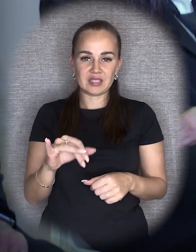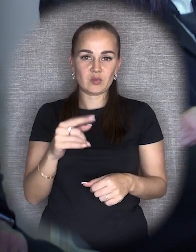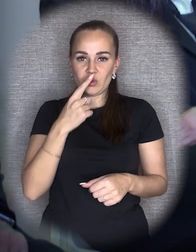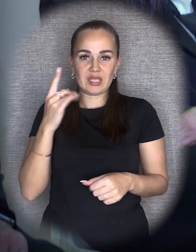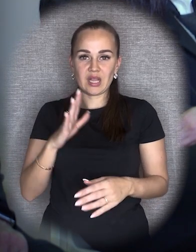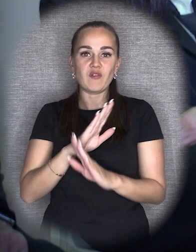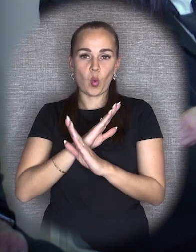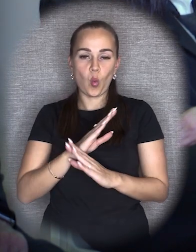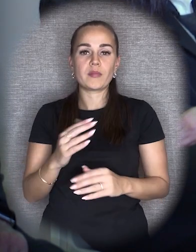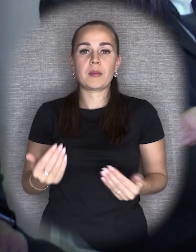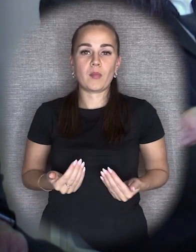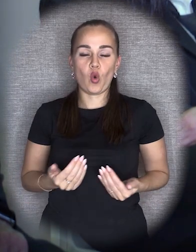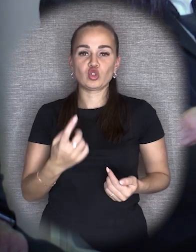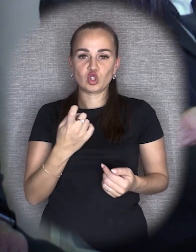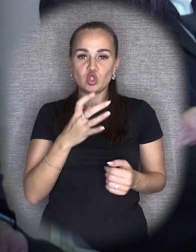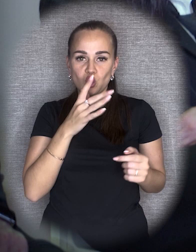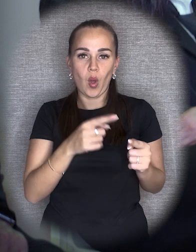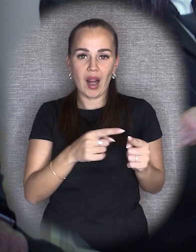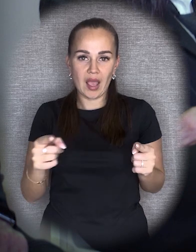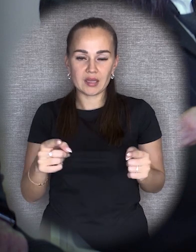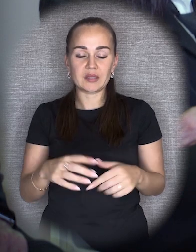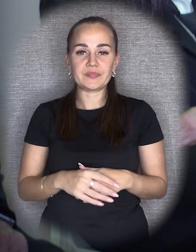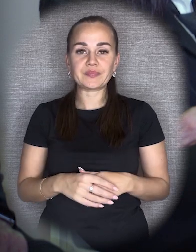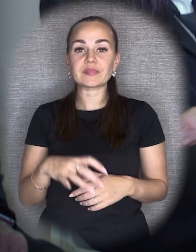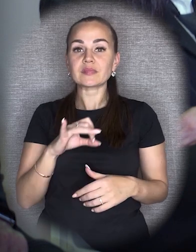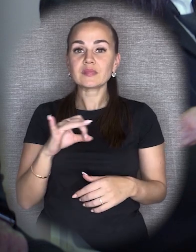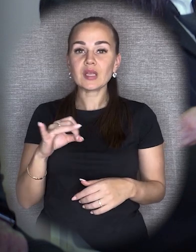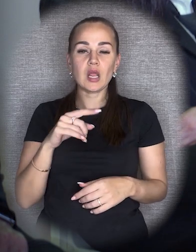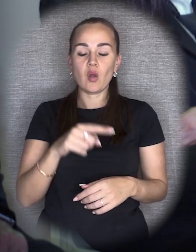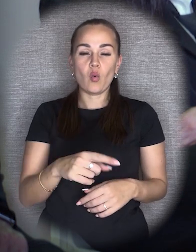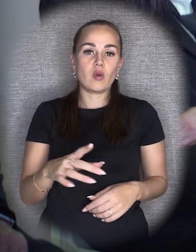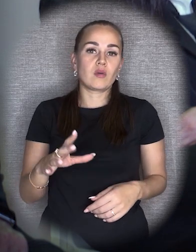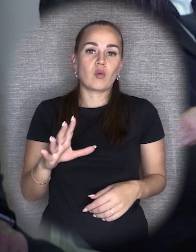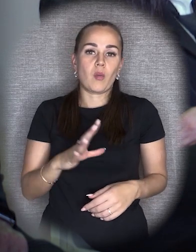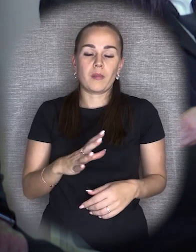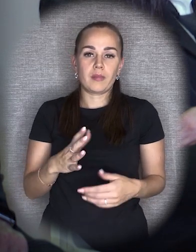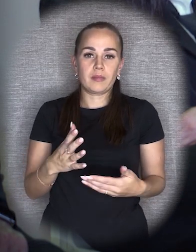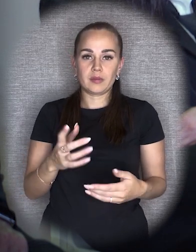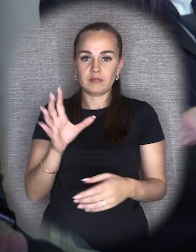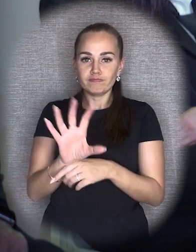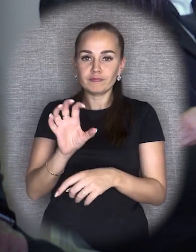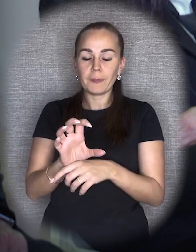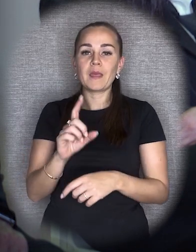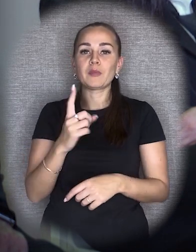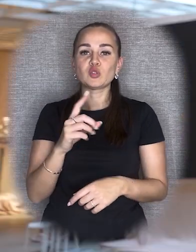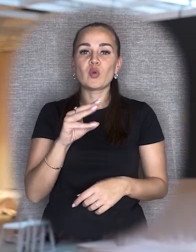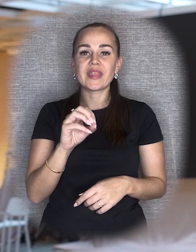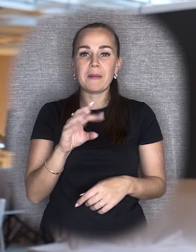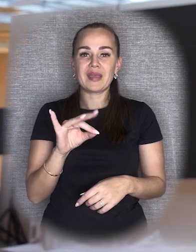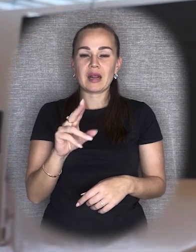почти 100 лет, замечательный человек, и устроил ему просто выволочку, почему Тимирканов с одной